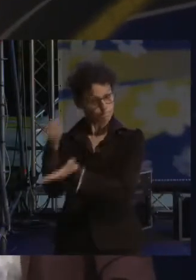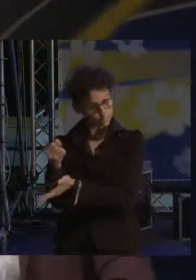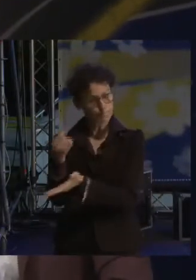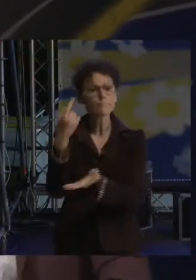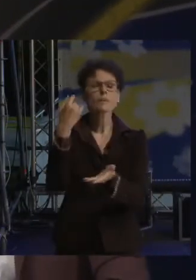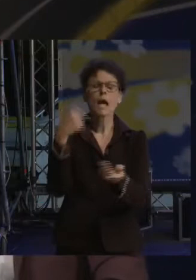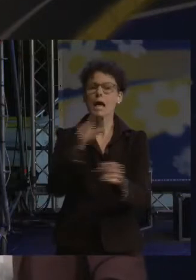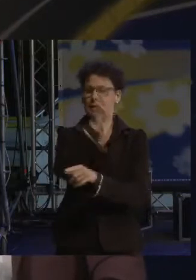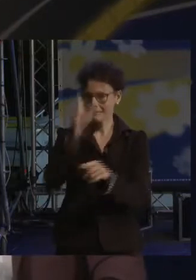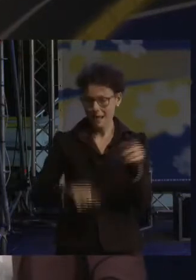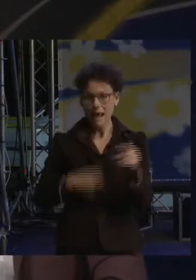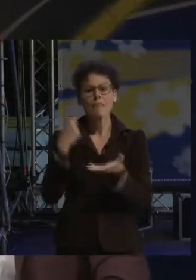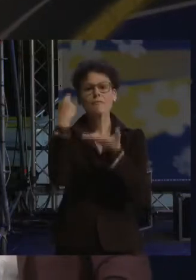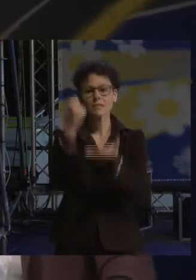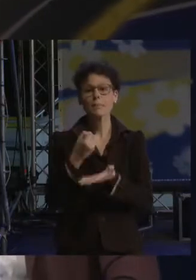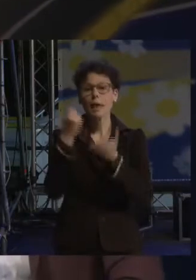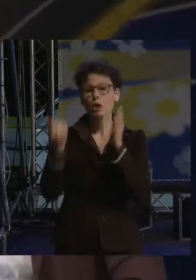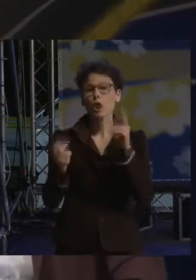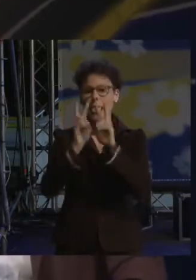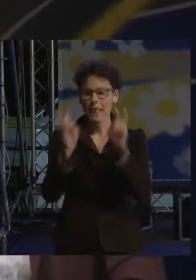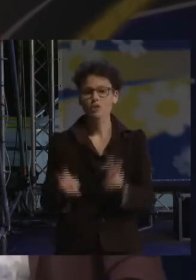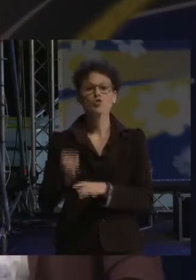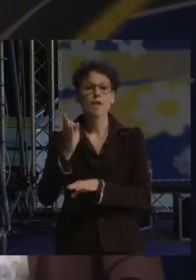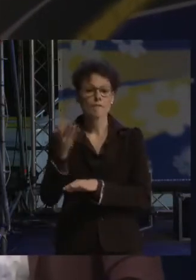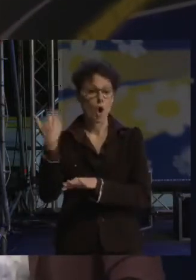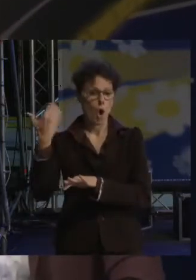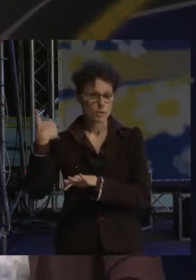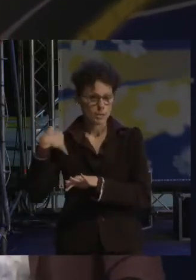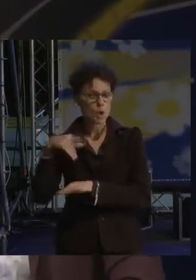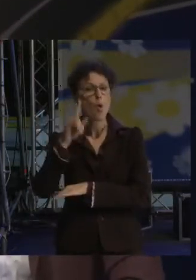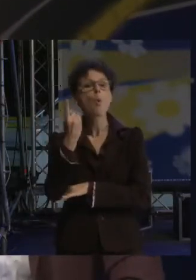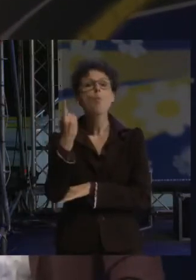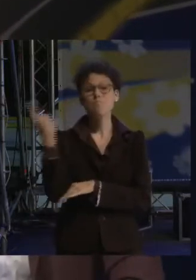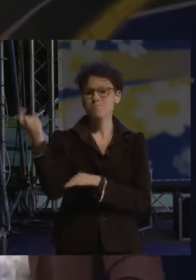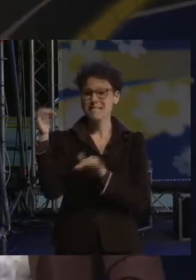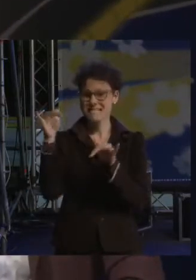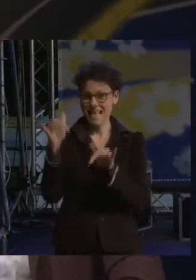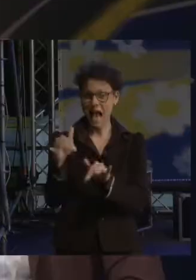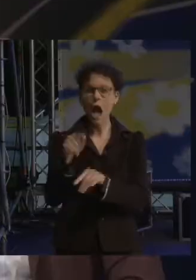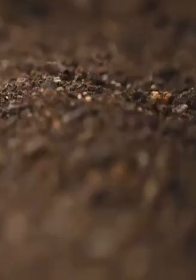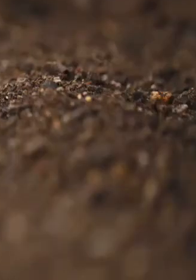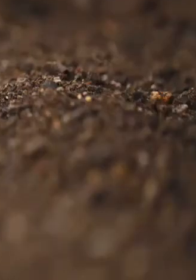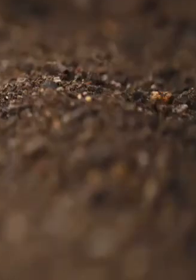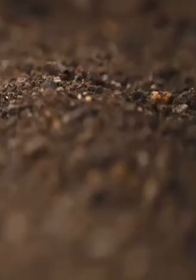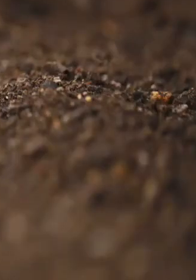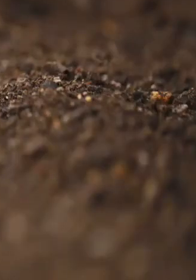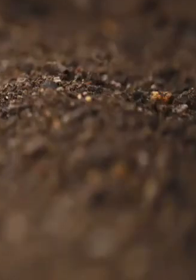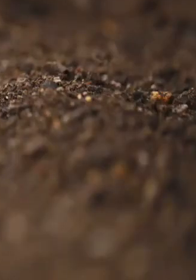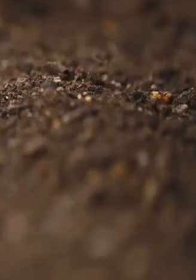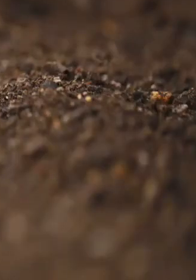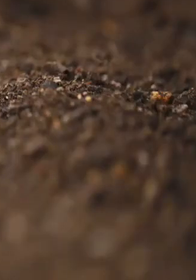fossili un miliardo di euro investito nelle energie fosse estrazione del petrolio